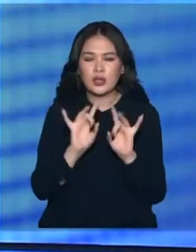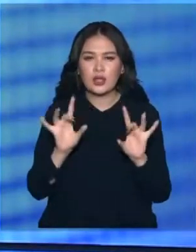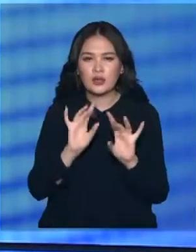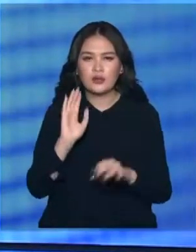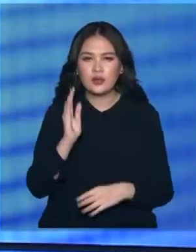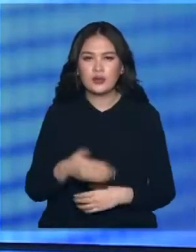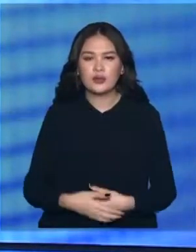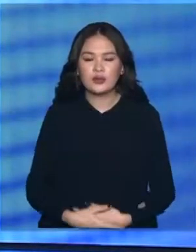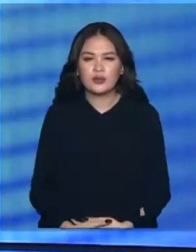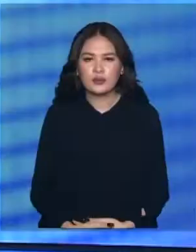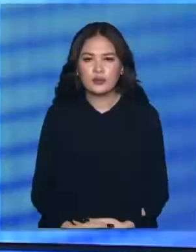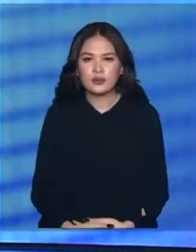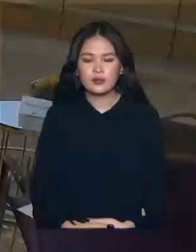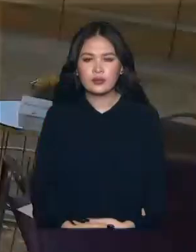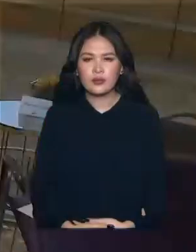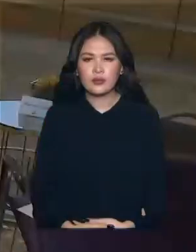Назымгуль Кумыспаевой.